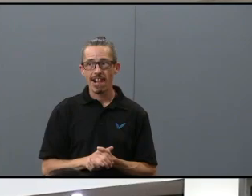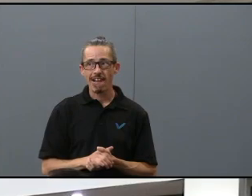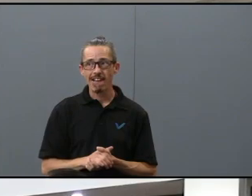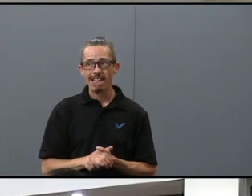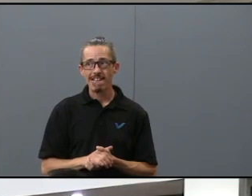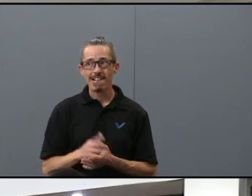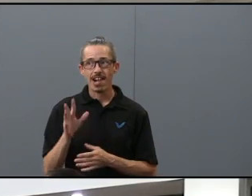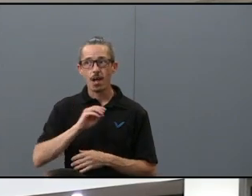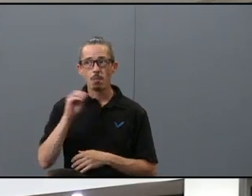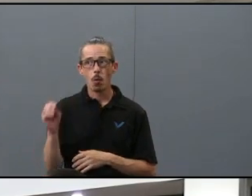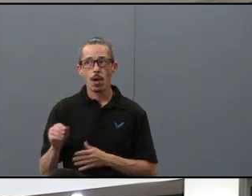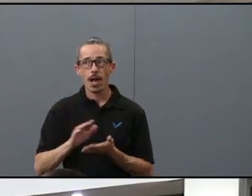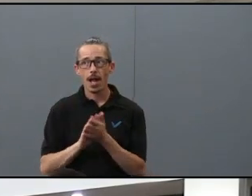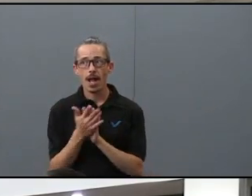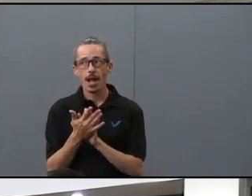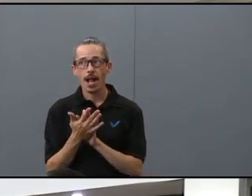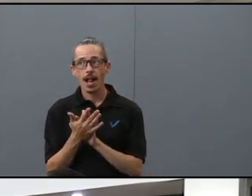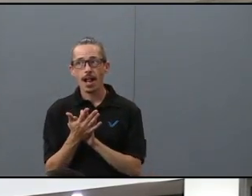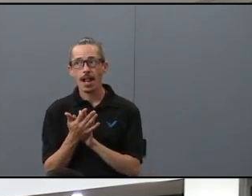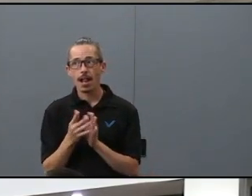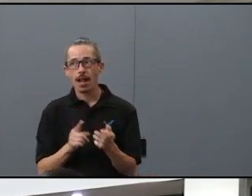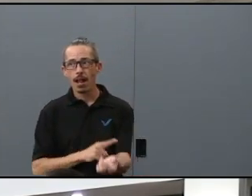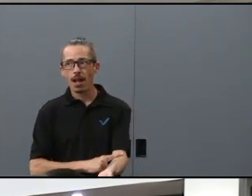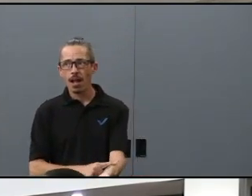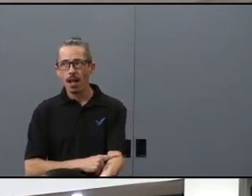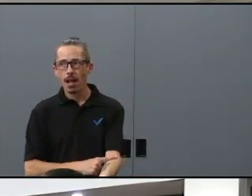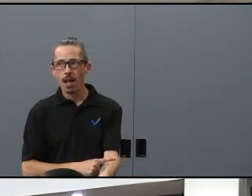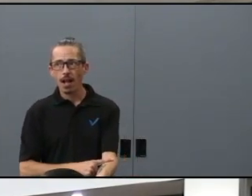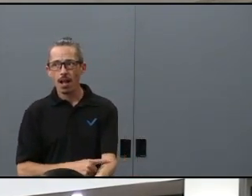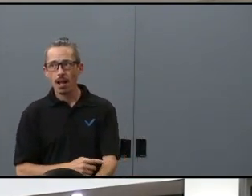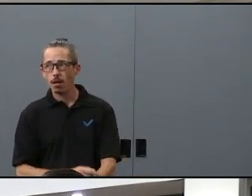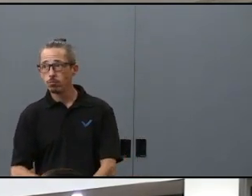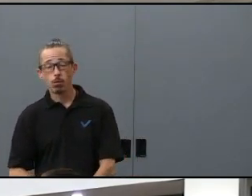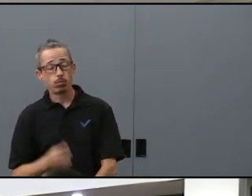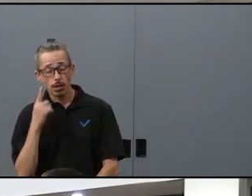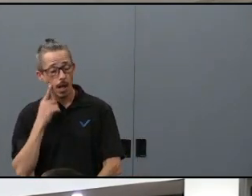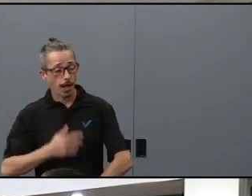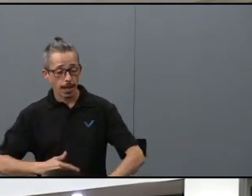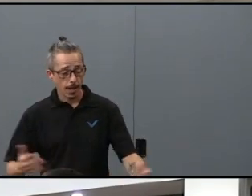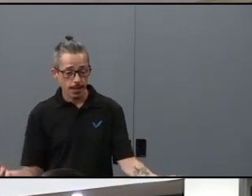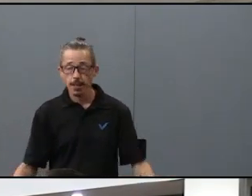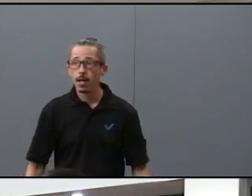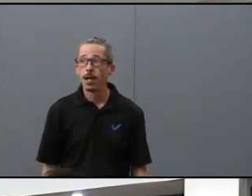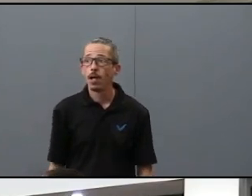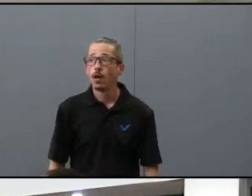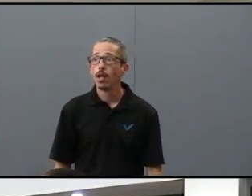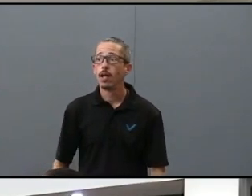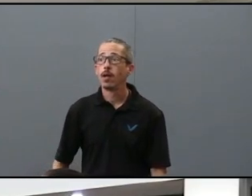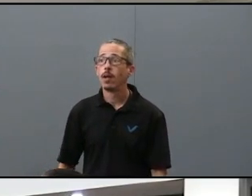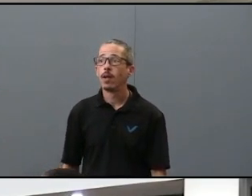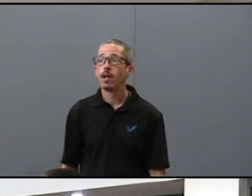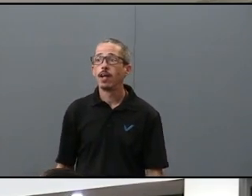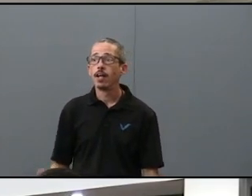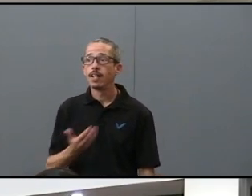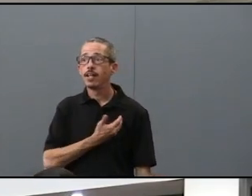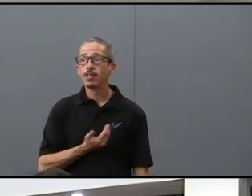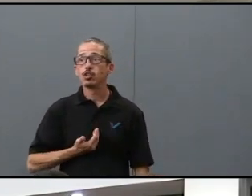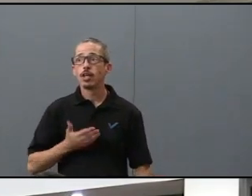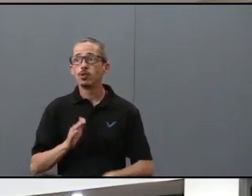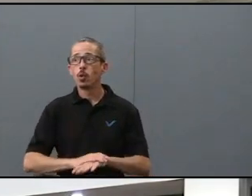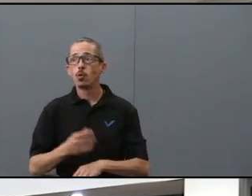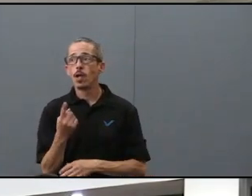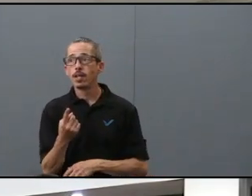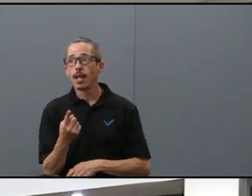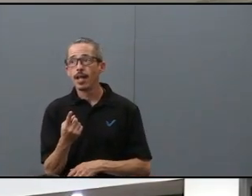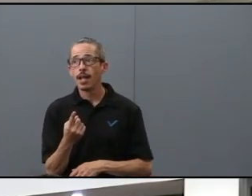décéd j'ai j'ai la g de mort subite mais je n jamais parlé le micro le micro moi aussi j'ai une chance sur deux de j'ai